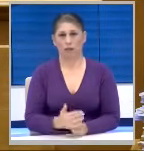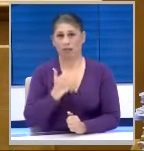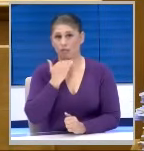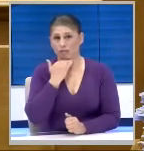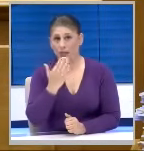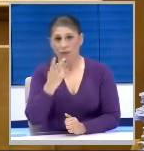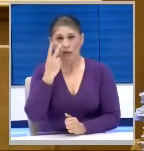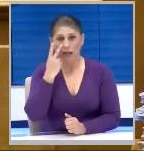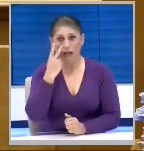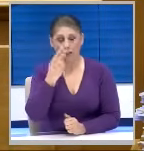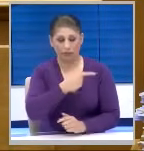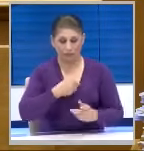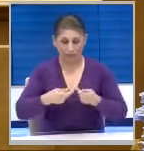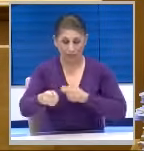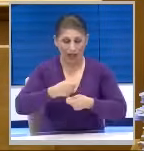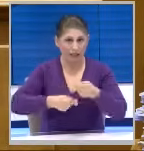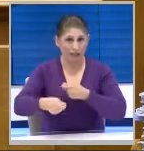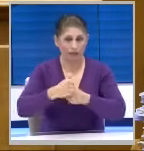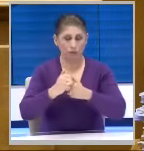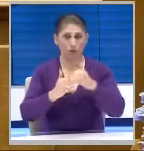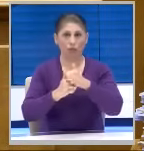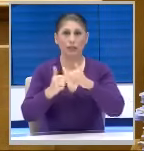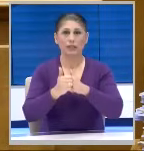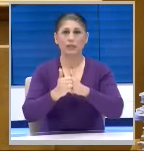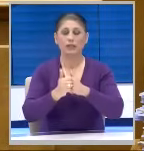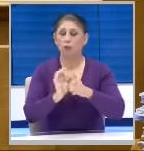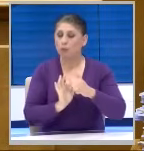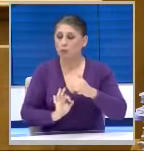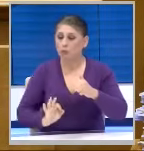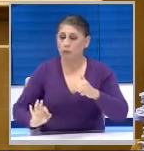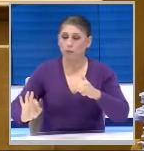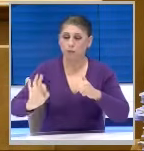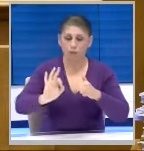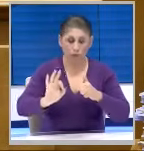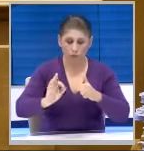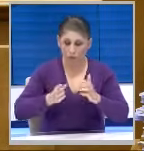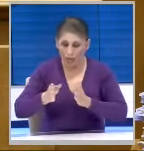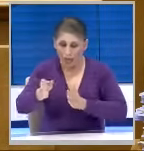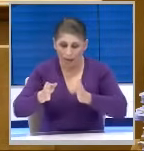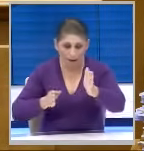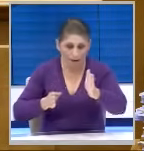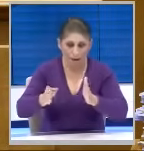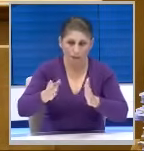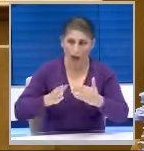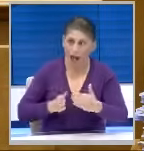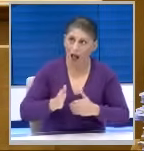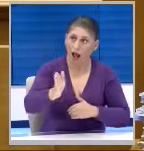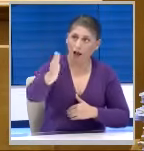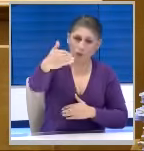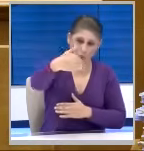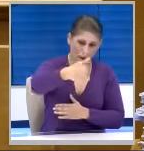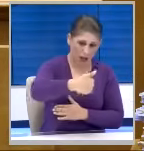να δει ο διαχειριστής υποδομής σε σημείο και σε ποια γραμμή ανόδου ή